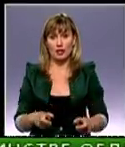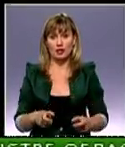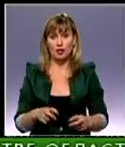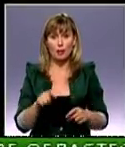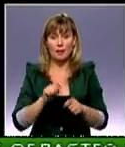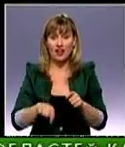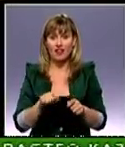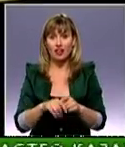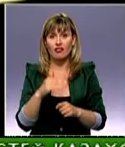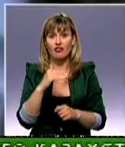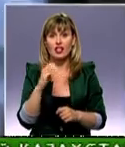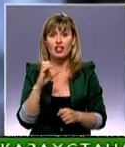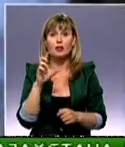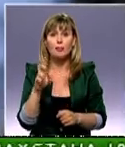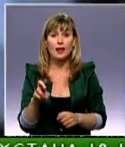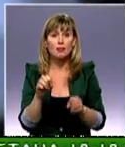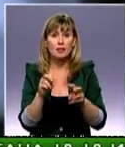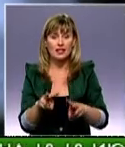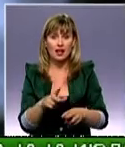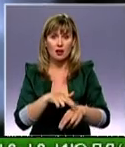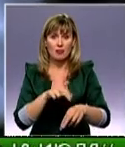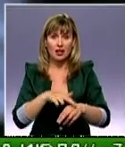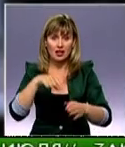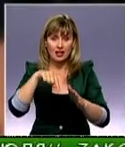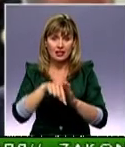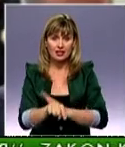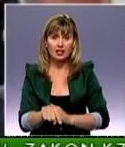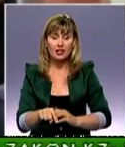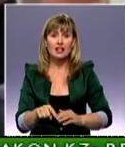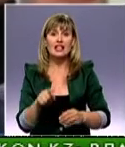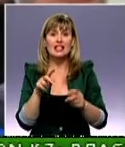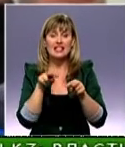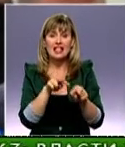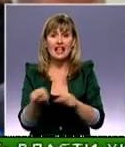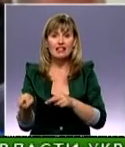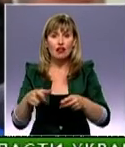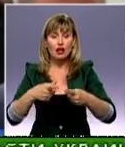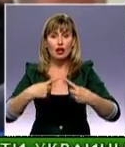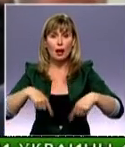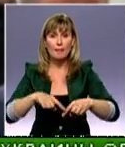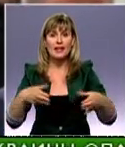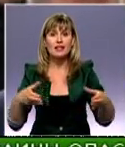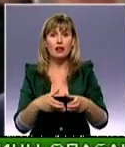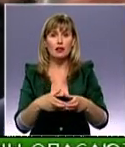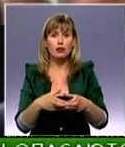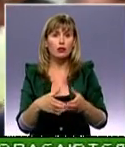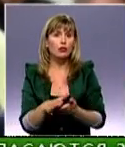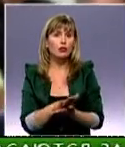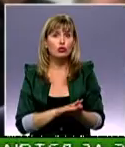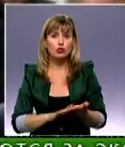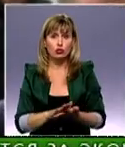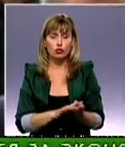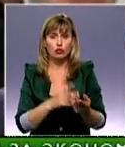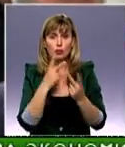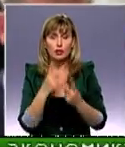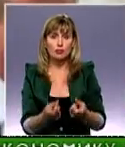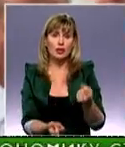ФСБ и криминалисты Следственного комитета, никаких признаков